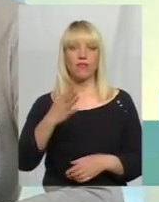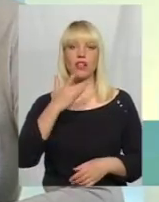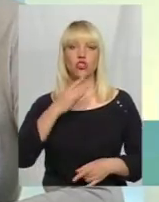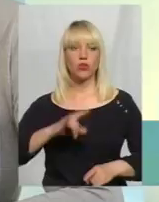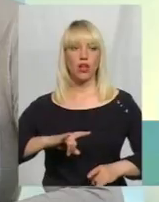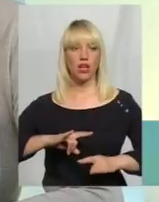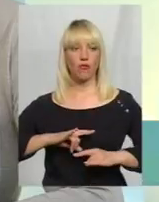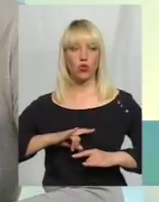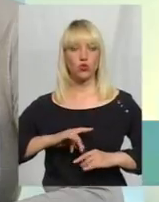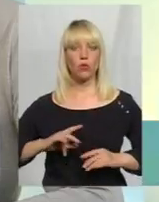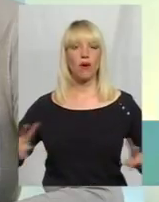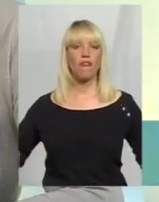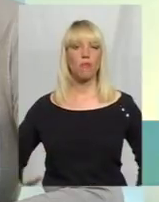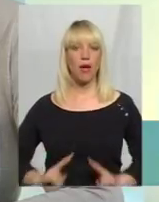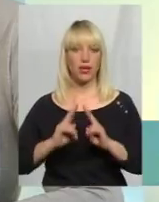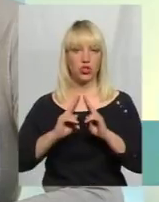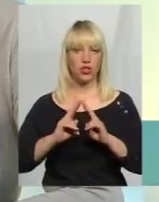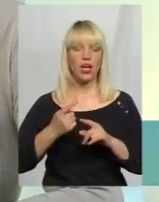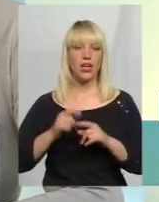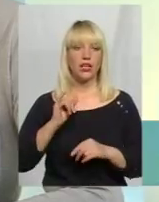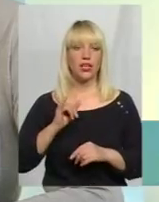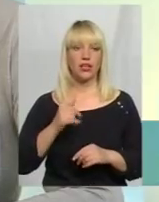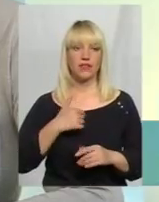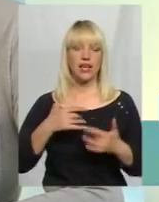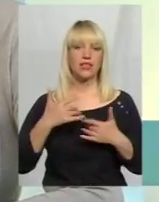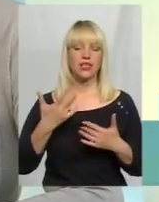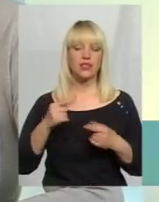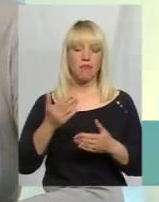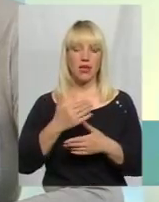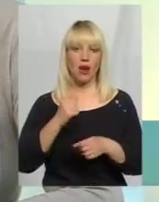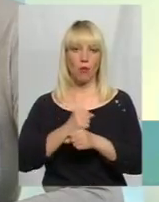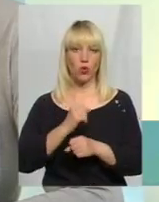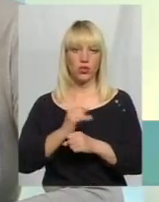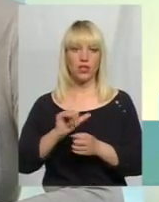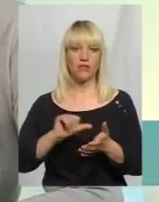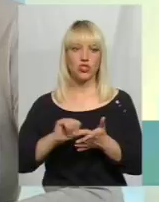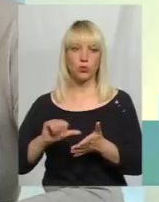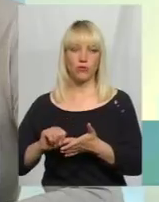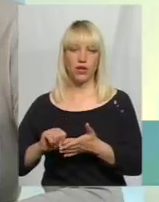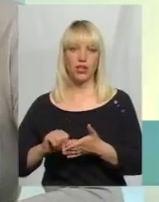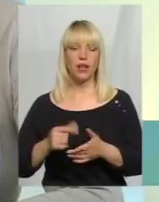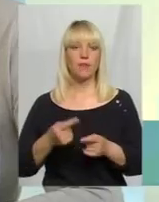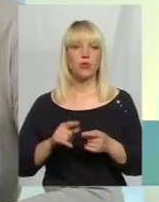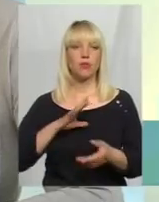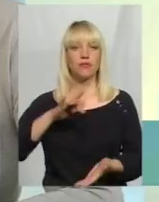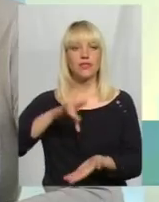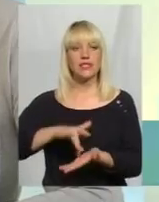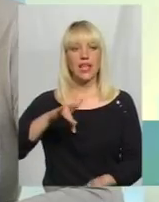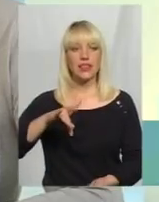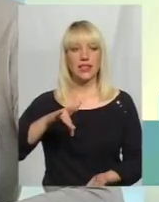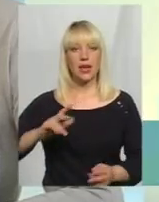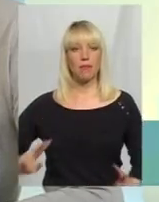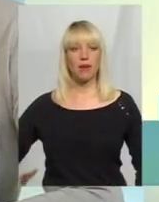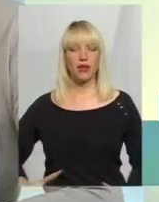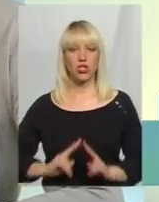костюмах в Париже. Театр, в котором мы работали, выступали, где проходил арт-фест, он был в самом центре Парижа, недалеко